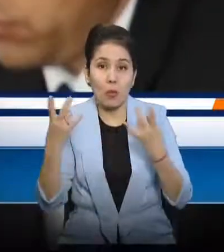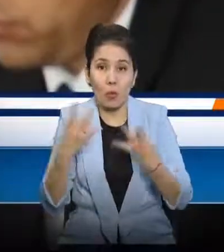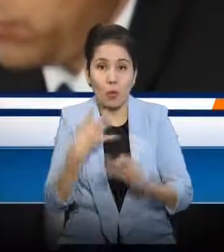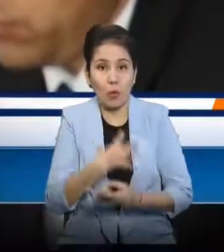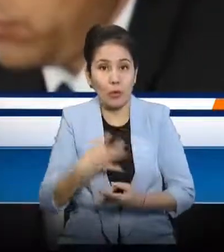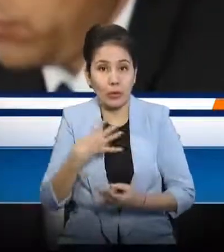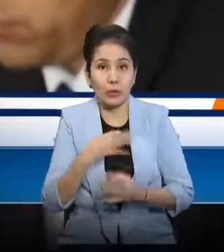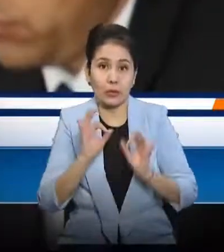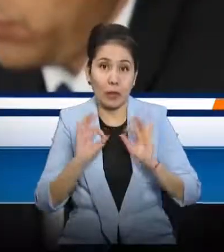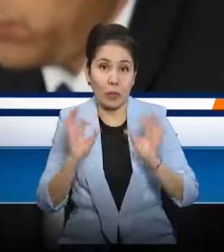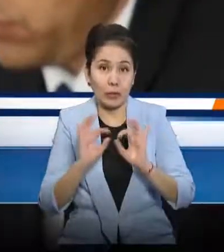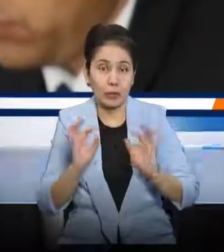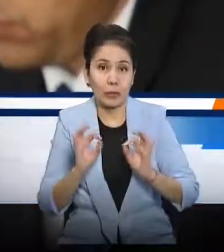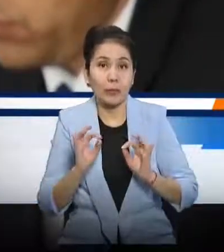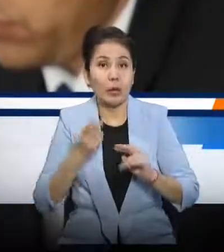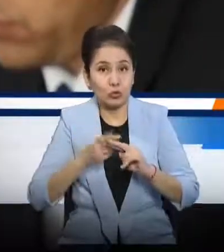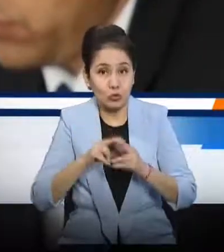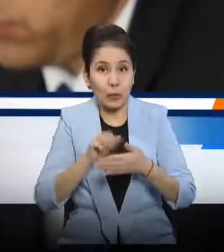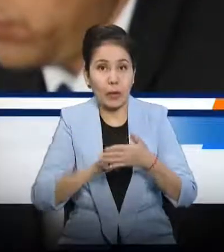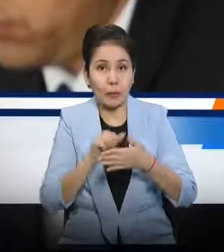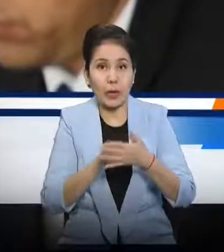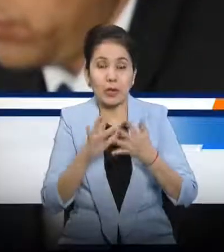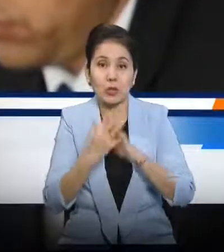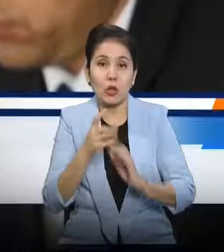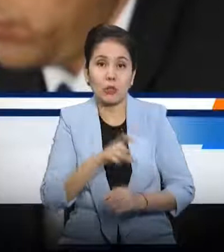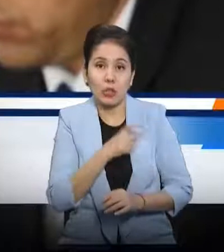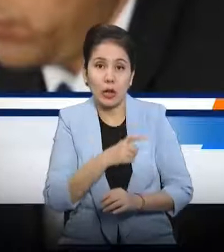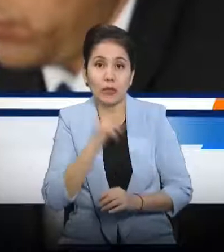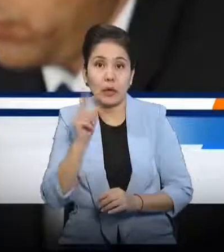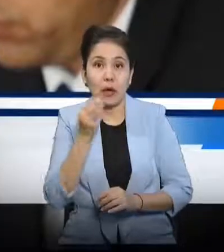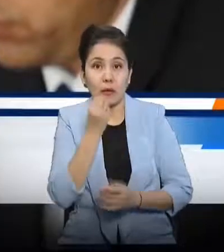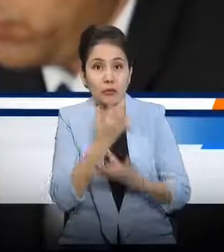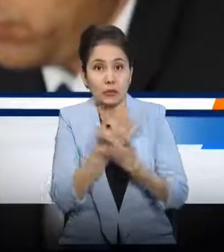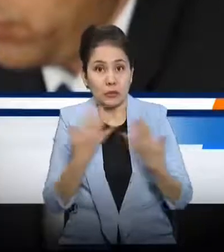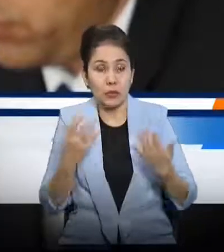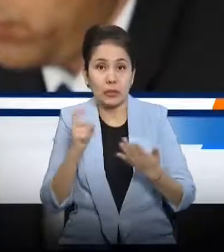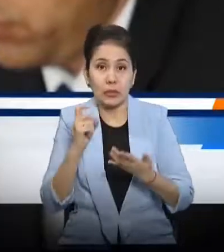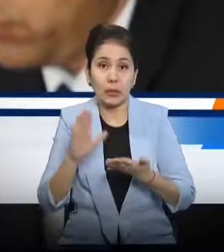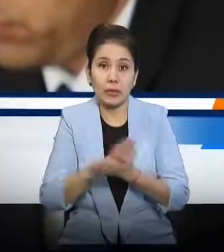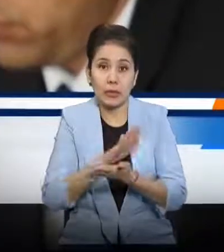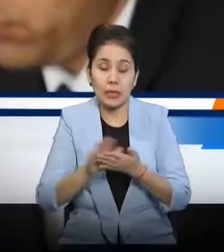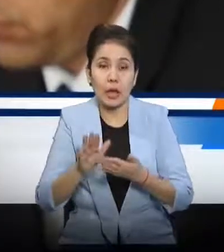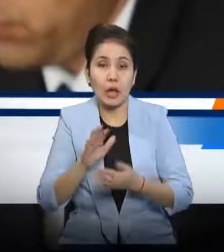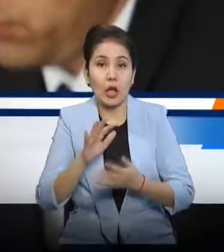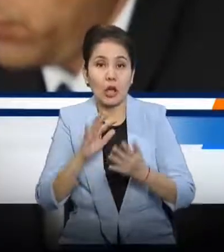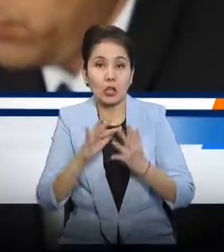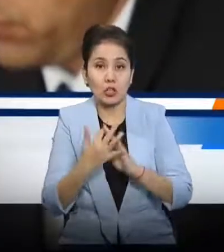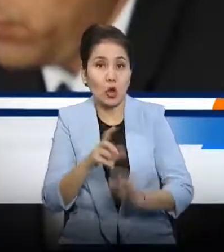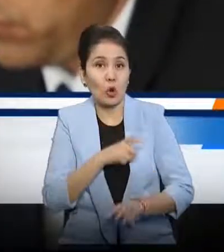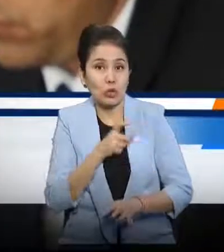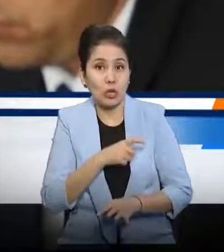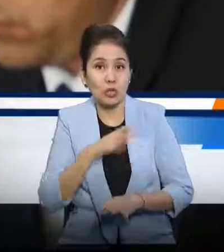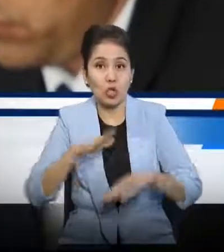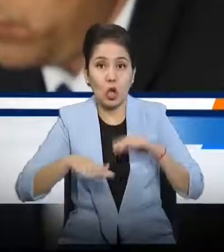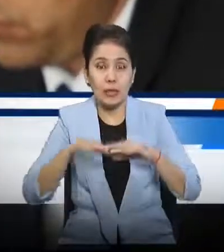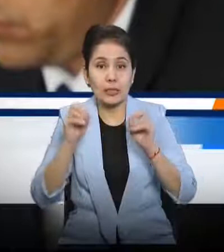muhimligini namoyon etadi. Shu sababdan qishloq xo'jaligi mahsulotlarining fitosanitar xavfsizligini ta'minlash muhim. Qishloq xo'jaligi sohasi